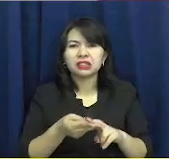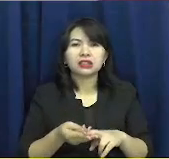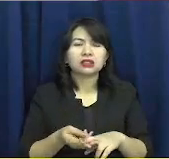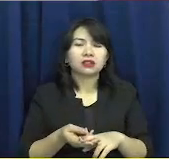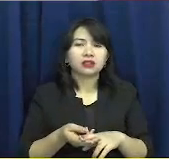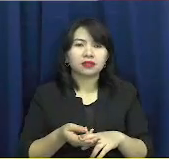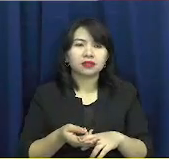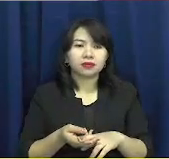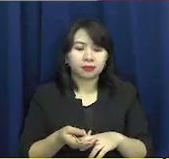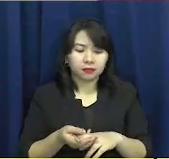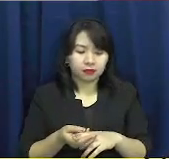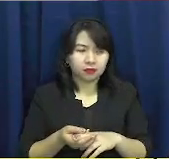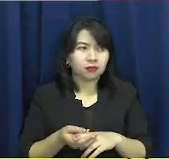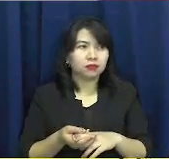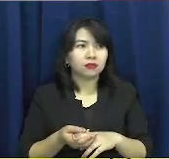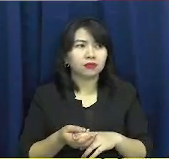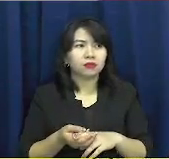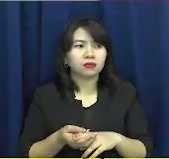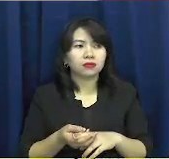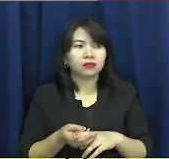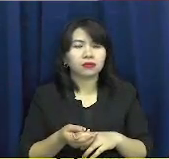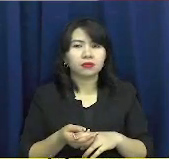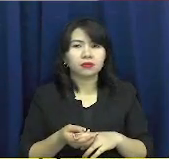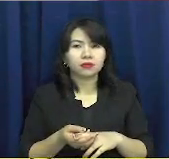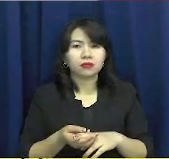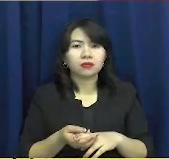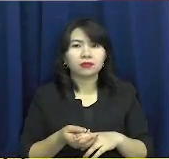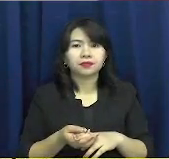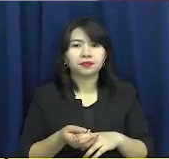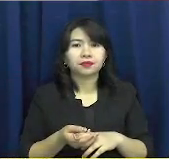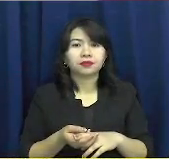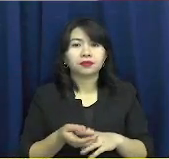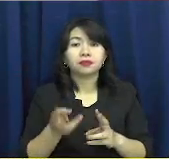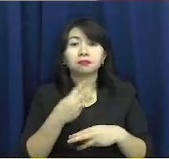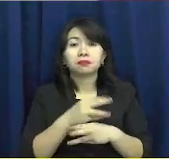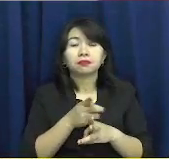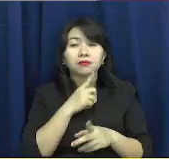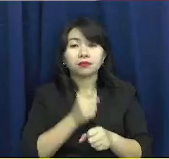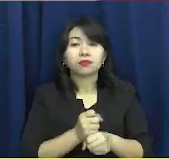Nasama ka na rin lang sa rooster, siguraduhin mo naman nag-gamitin ka.